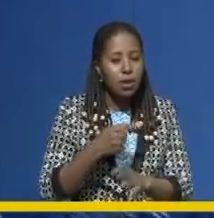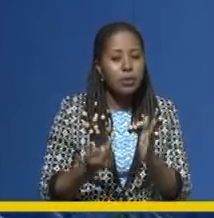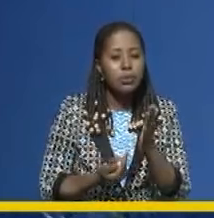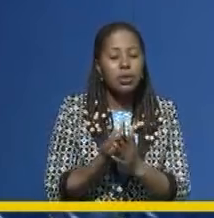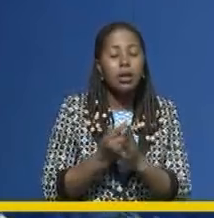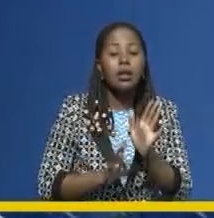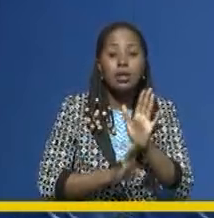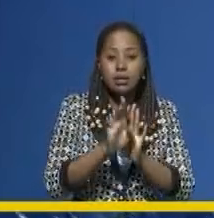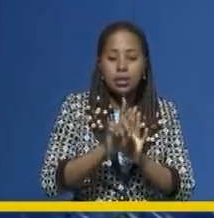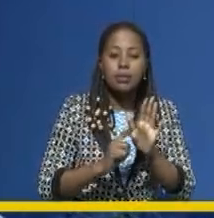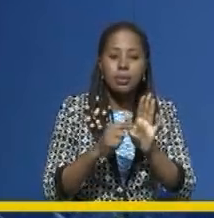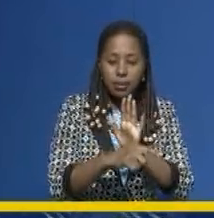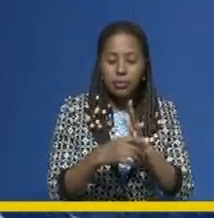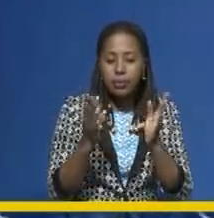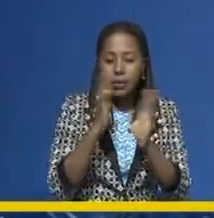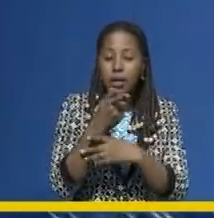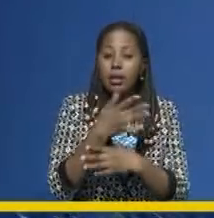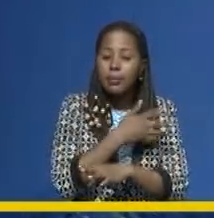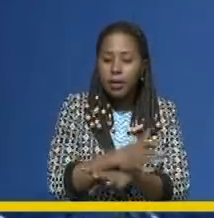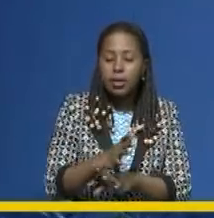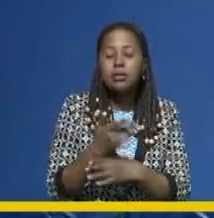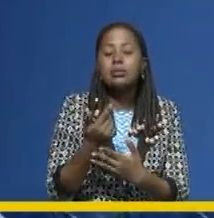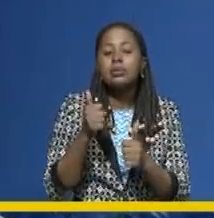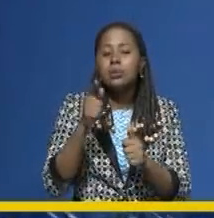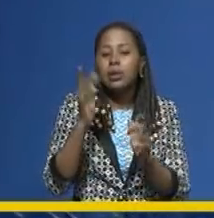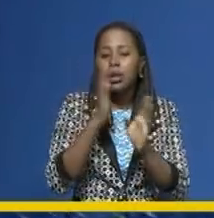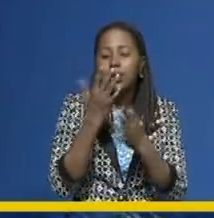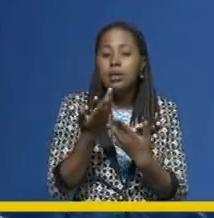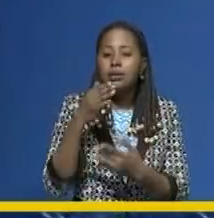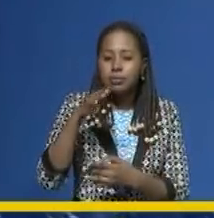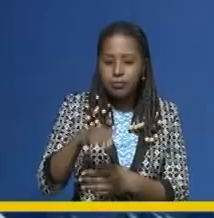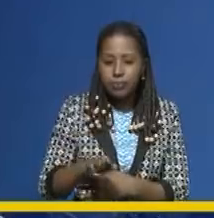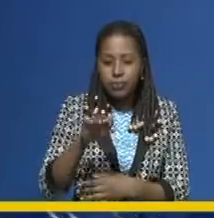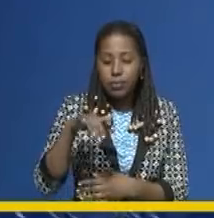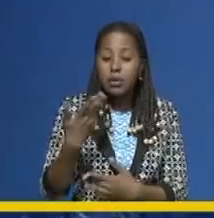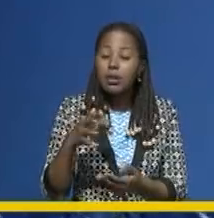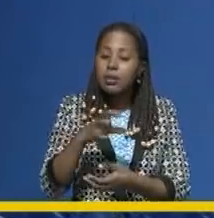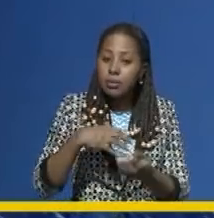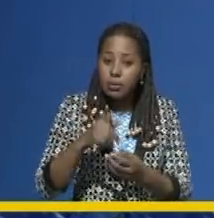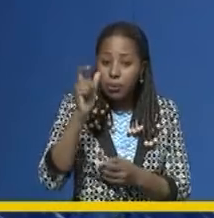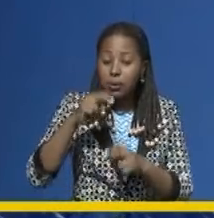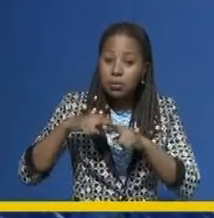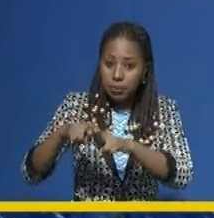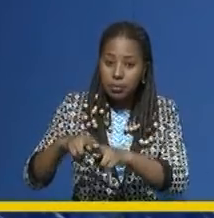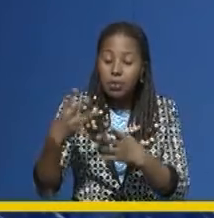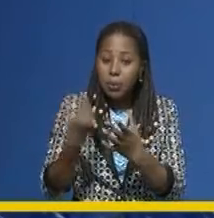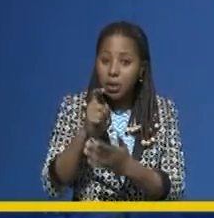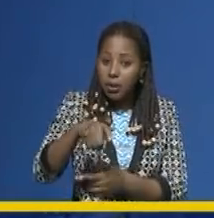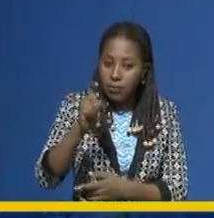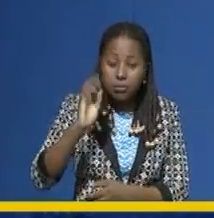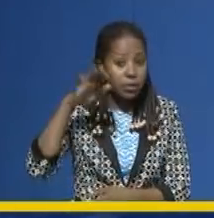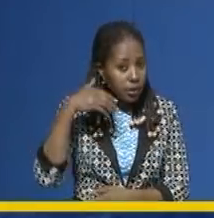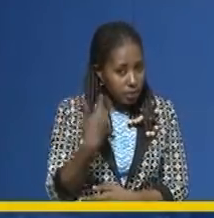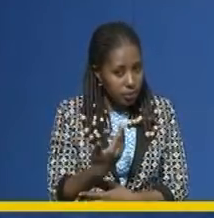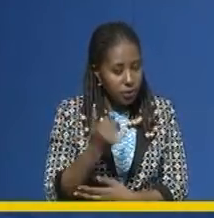ukitokea kaskazini magharibi. Hali ya bahari kwa jumla usiku tunatarajia kuona hali ya mawimbi madogo yasiyokuwa na bugdha kwa safari na hali kadhalika wavuvi. Hapo kesho